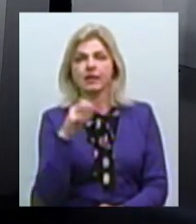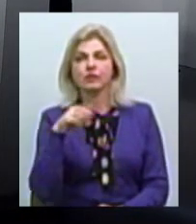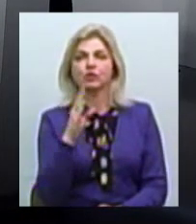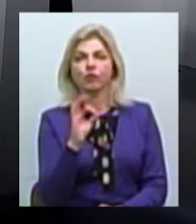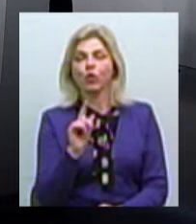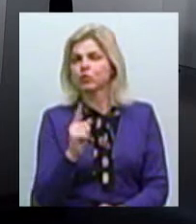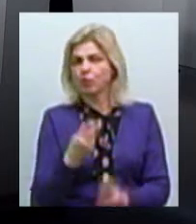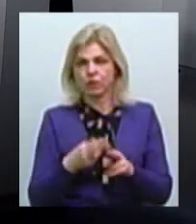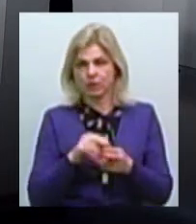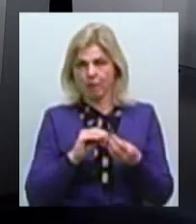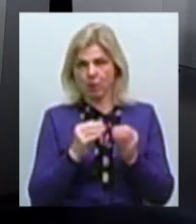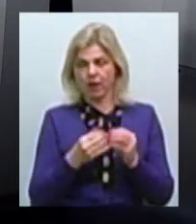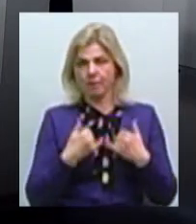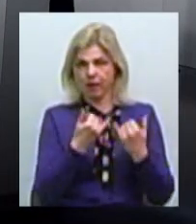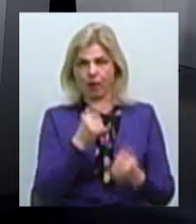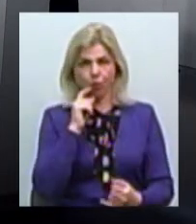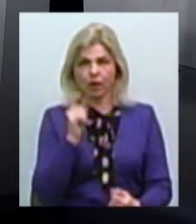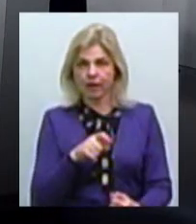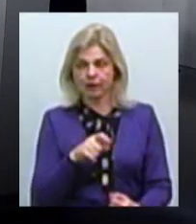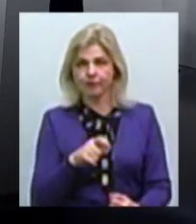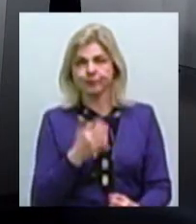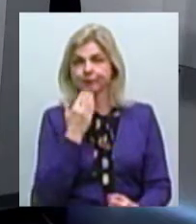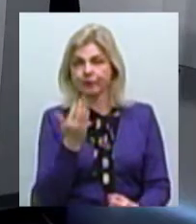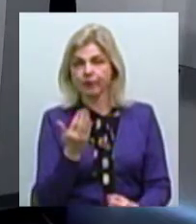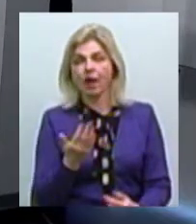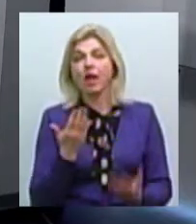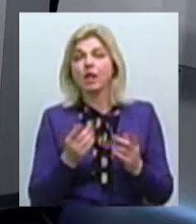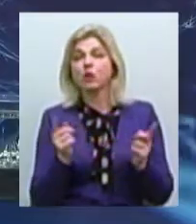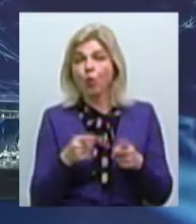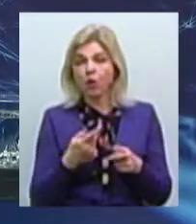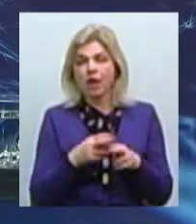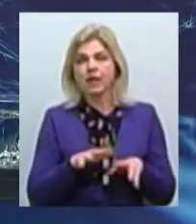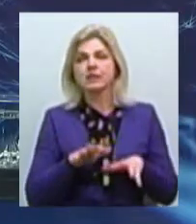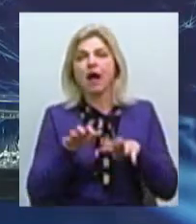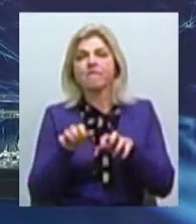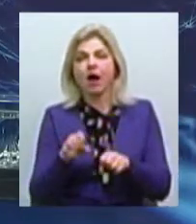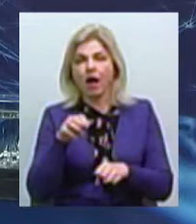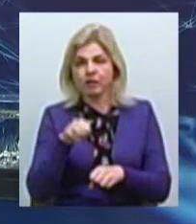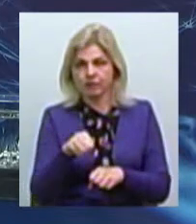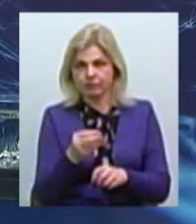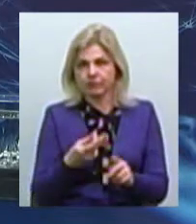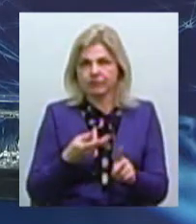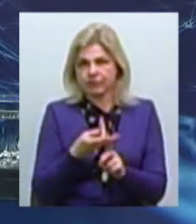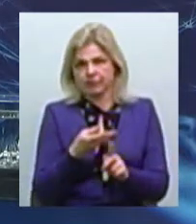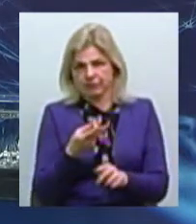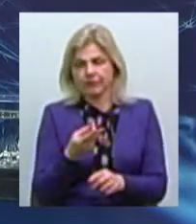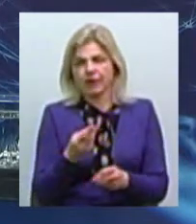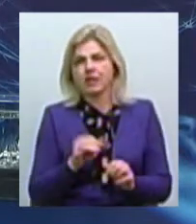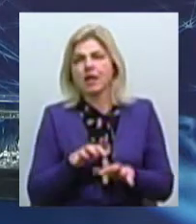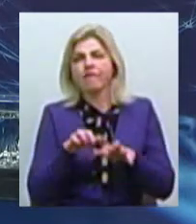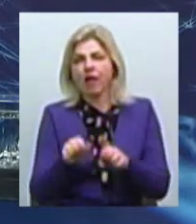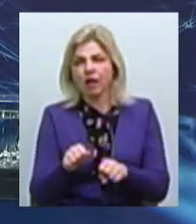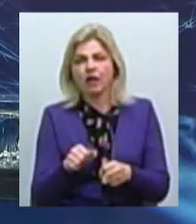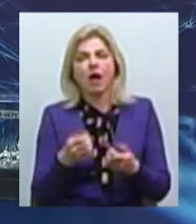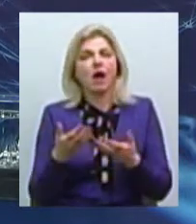украины ну если коротко рейдерство это захват захват каких либо